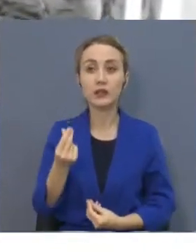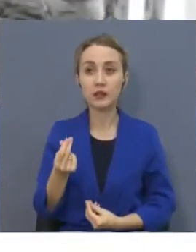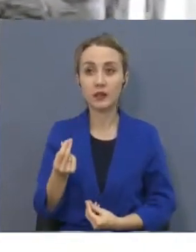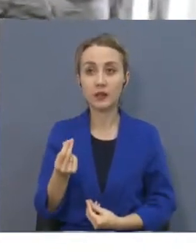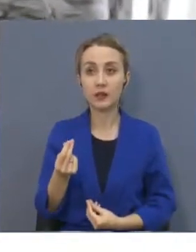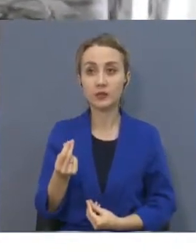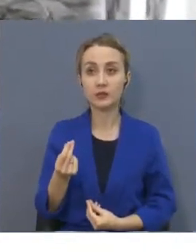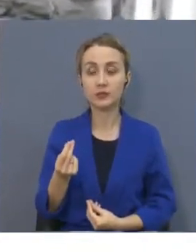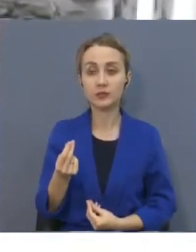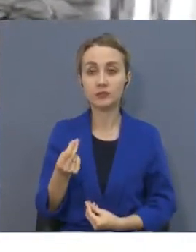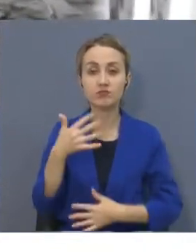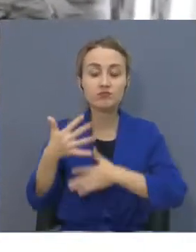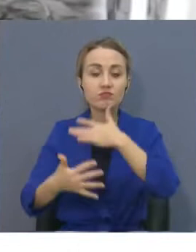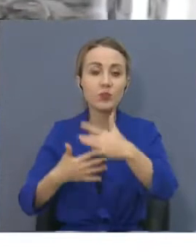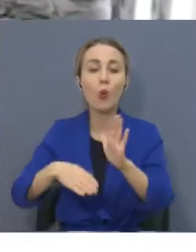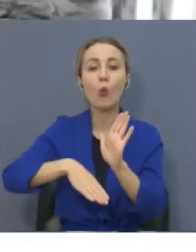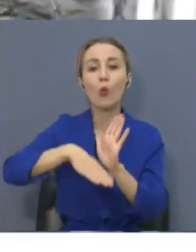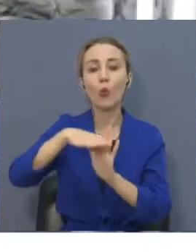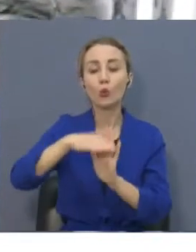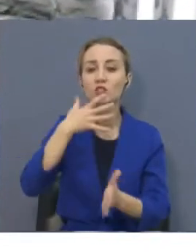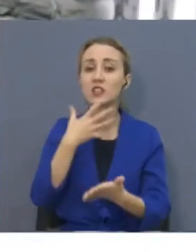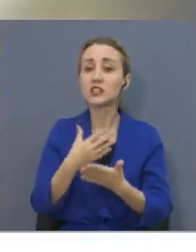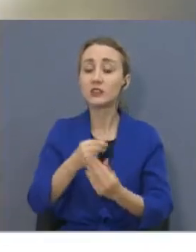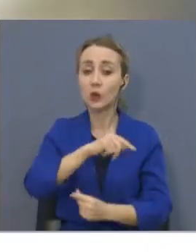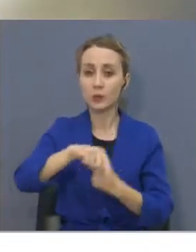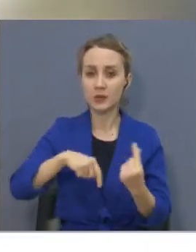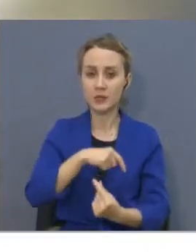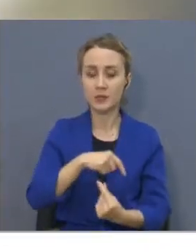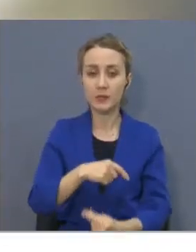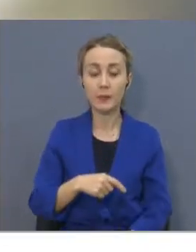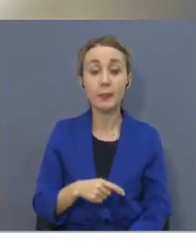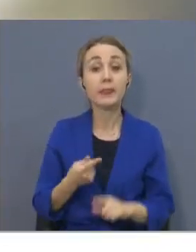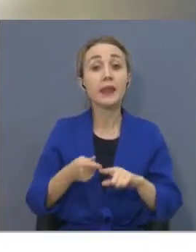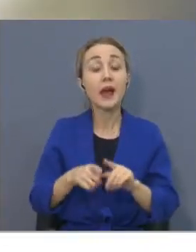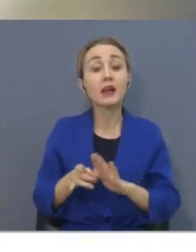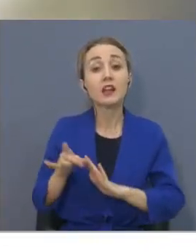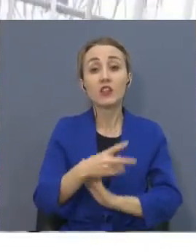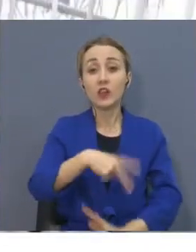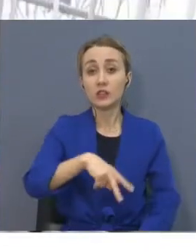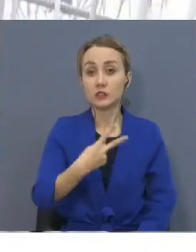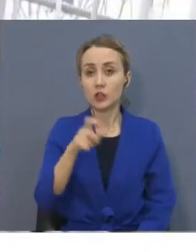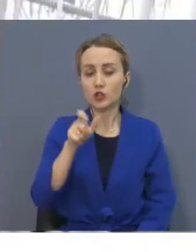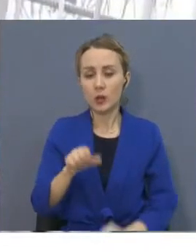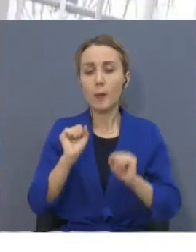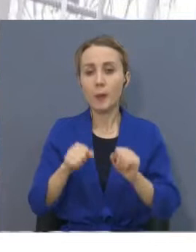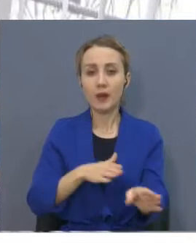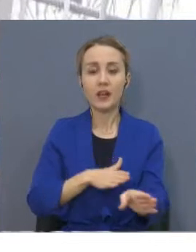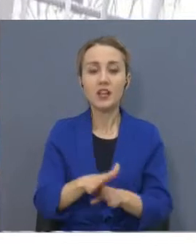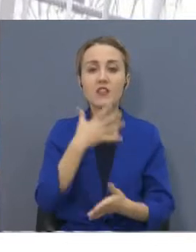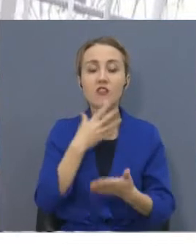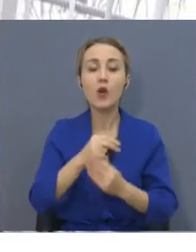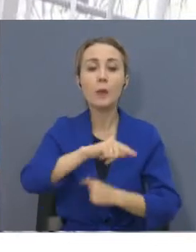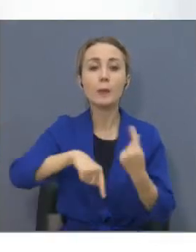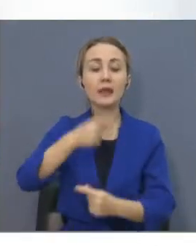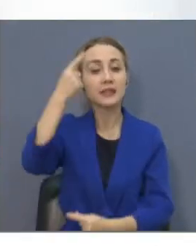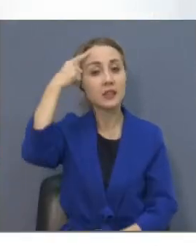на продвижение, на улучшение своего бизнеса. В Акольском районе 22 человека уже смогли реализовать бизнес-идеи.